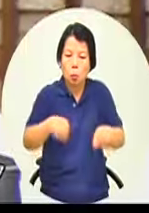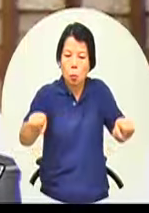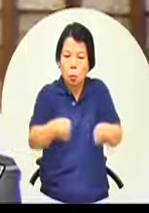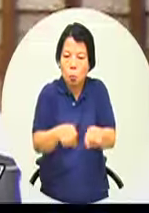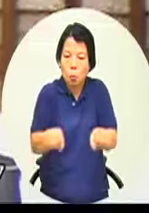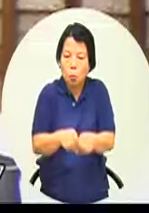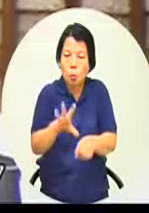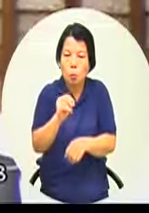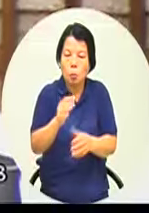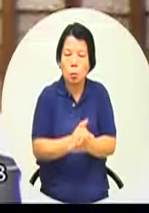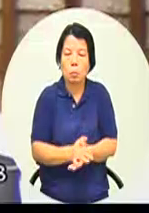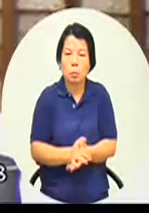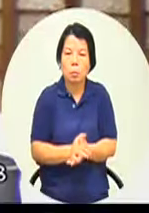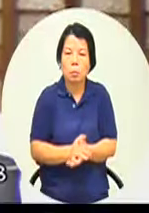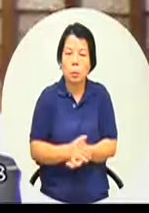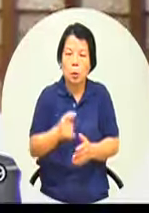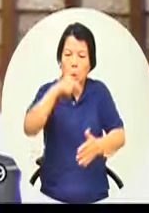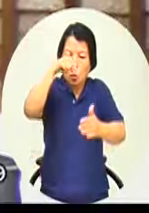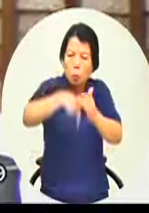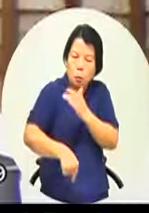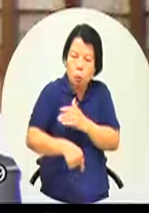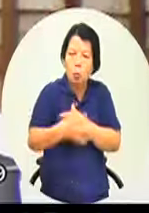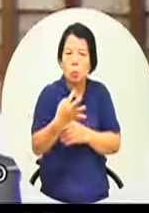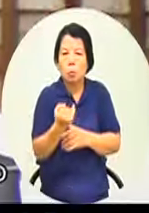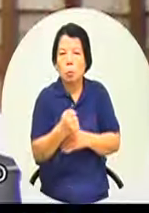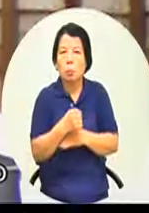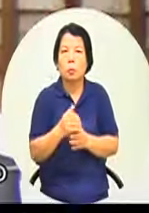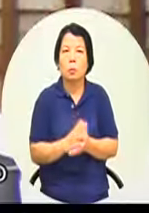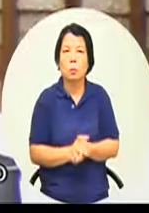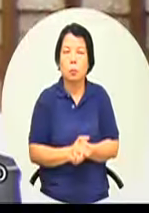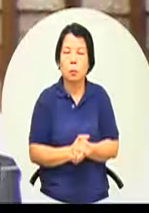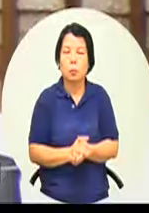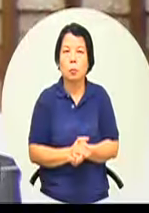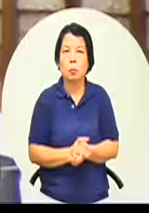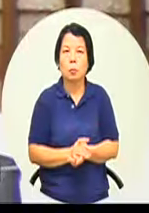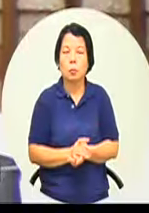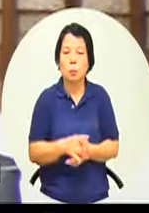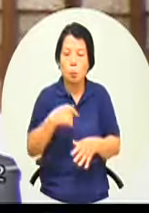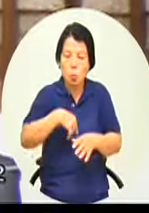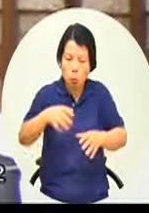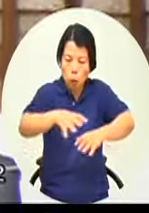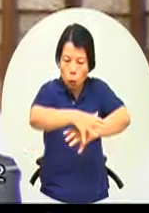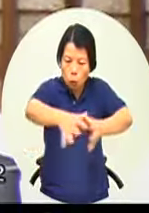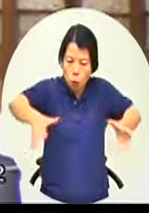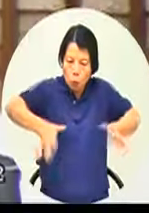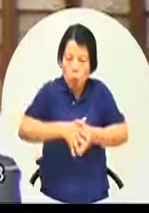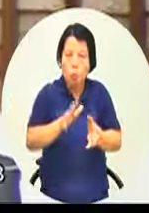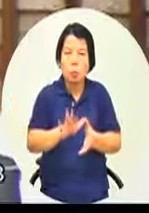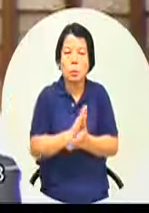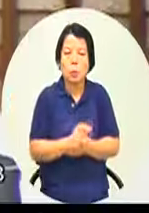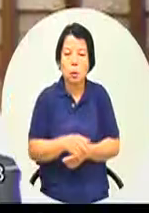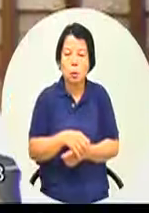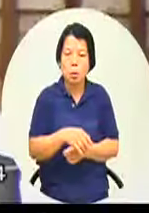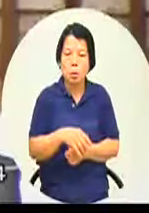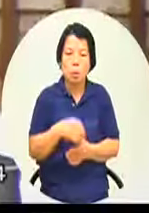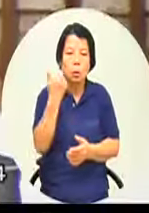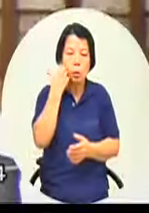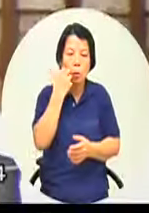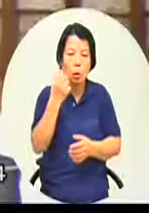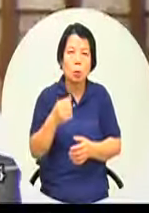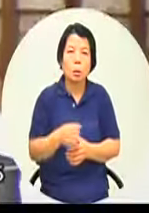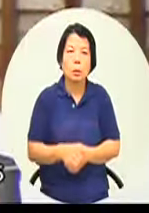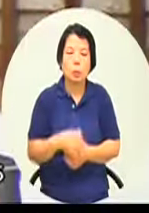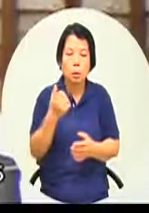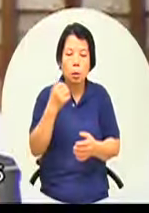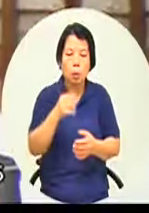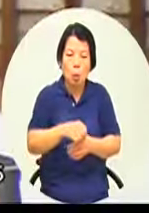哈，在什么样的深度，在什么样的这个范围里面有什么样，有哪些单位的管线，局长知道吗？请